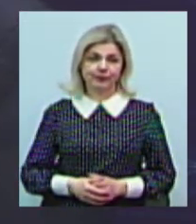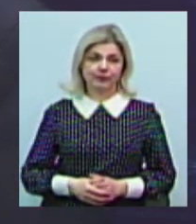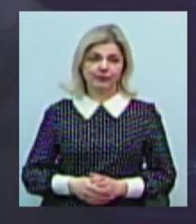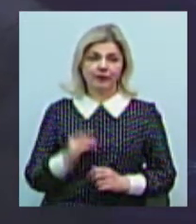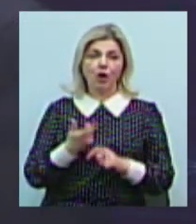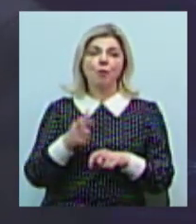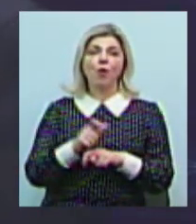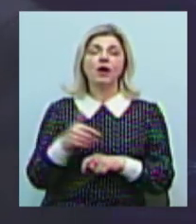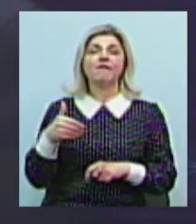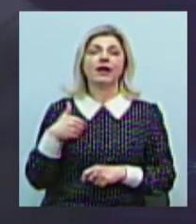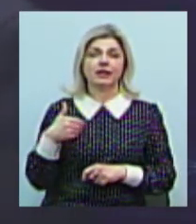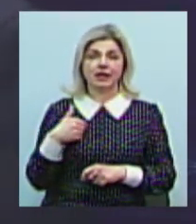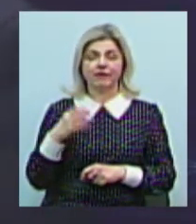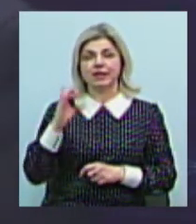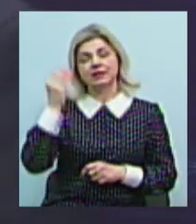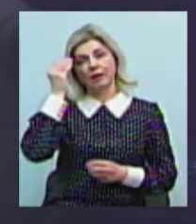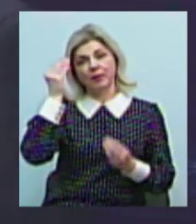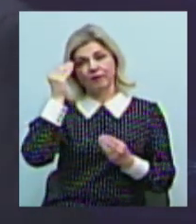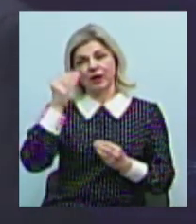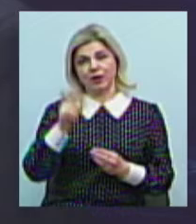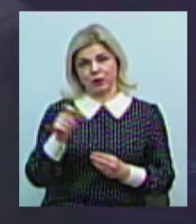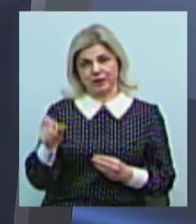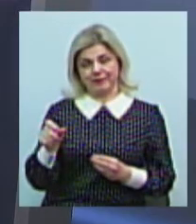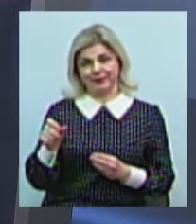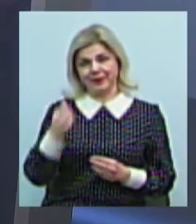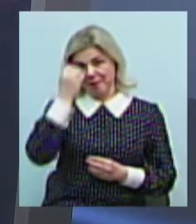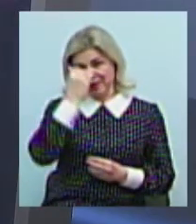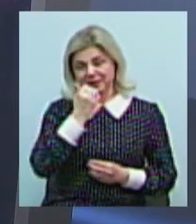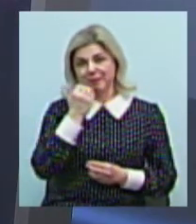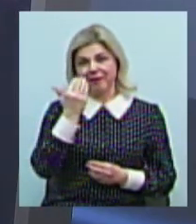более ефективних з точки зрения горожанина. Спасибі вам,